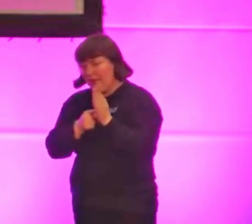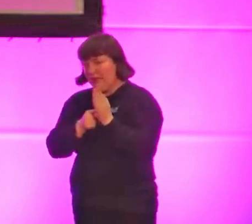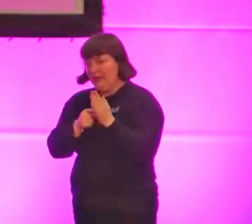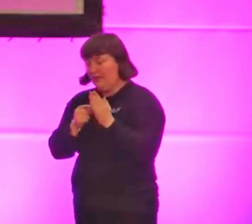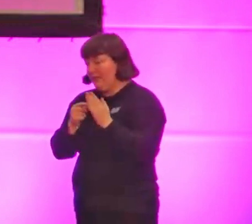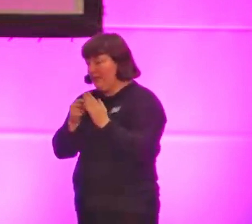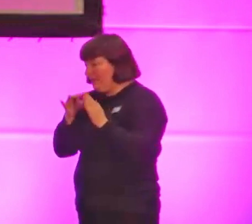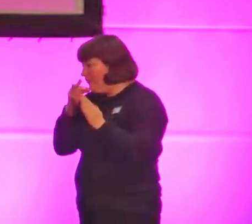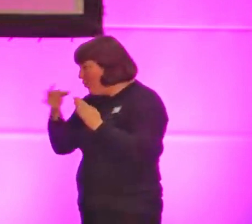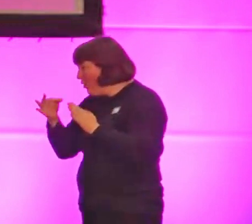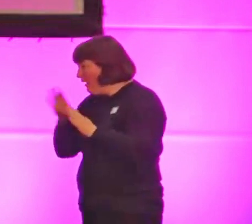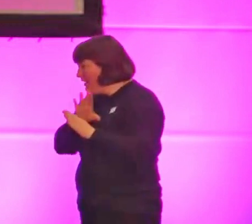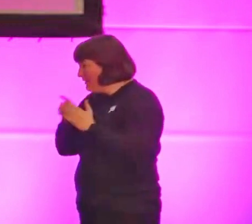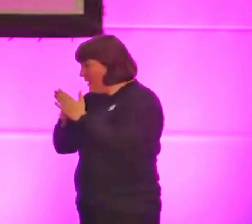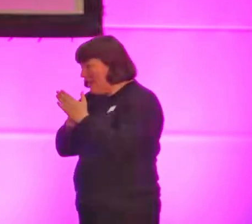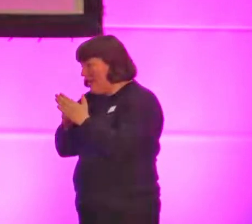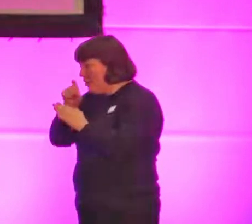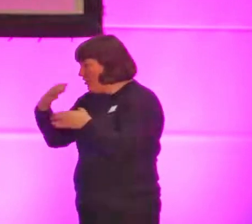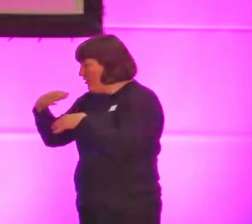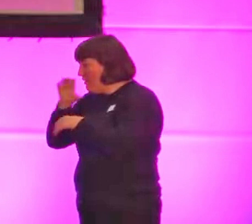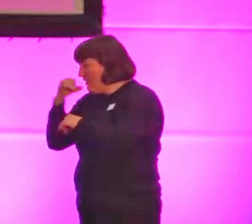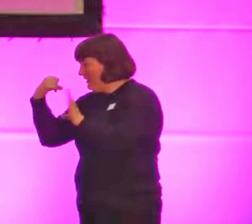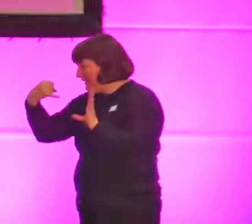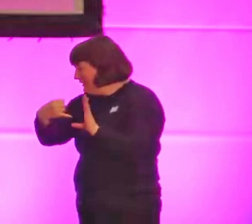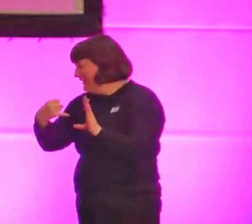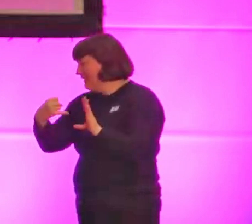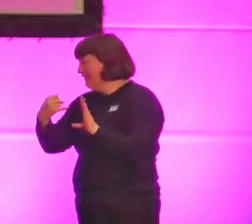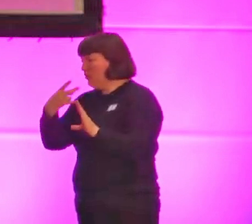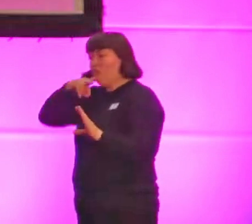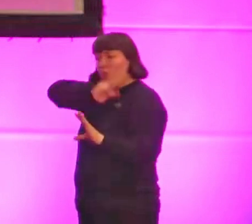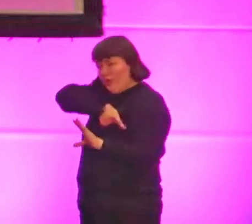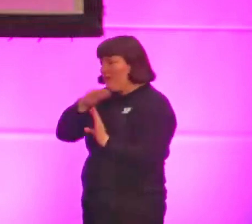försvarshemligheter eller företagshemligheter för två år sedan.